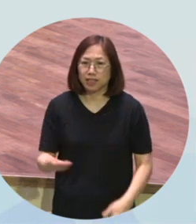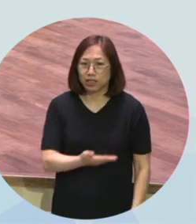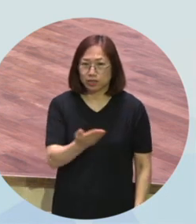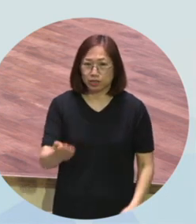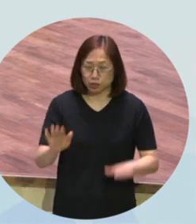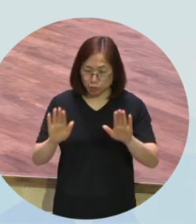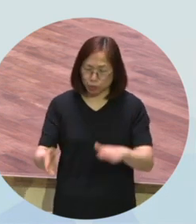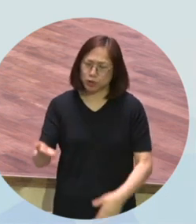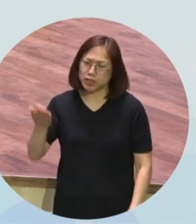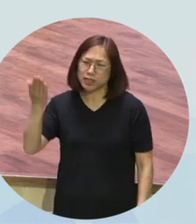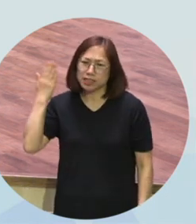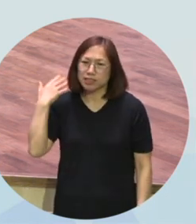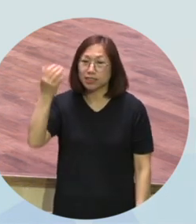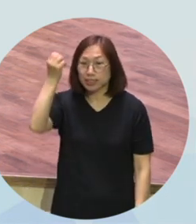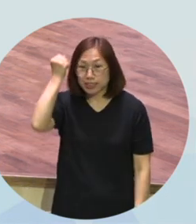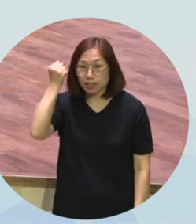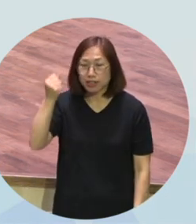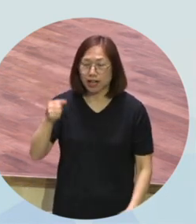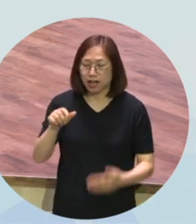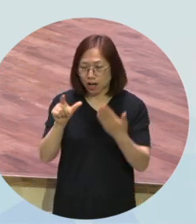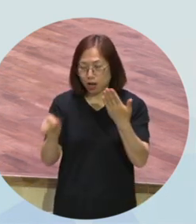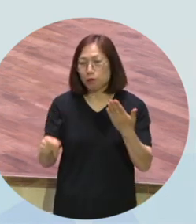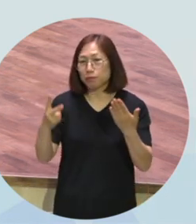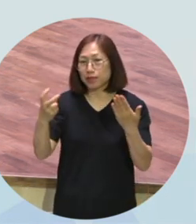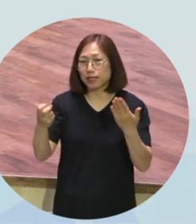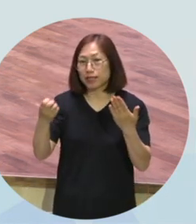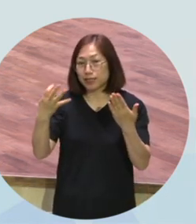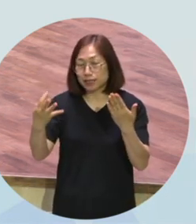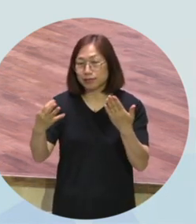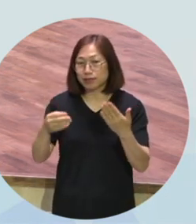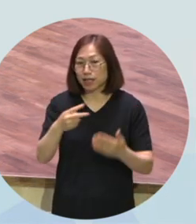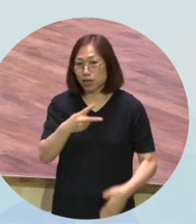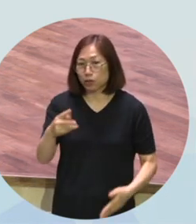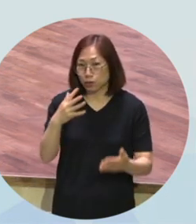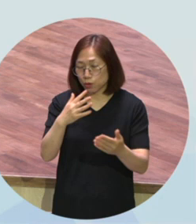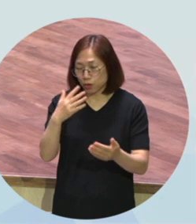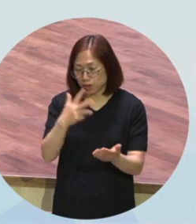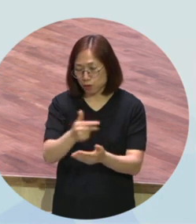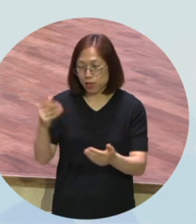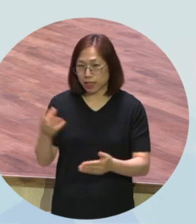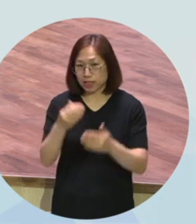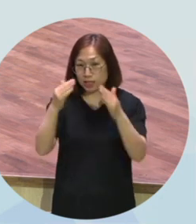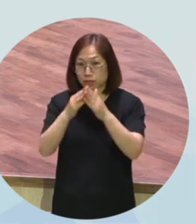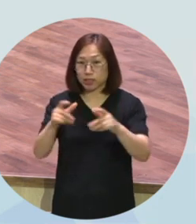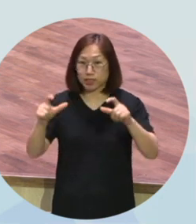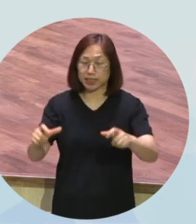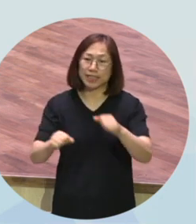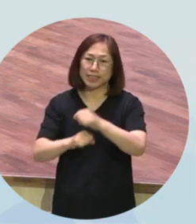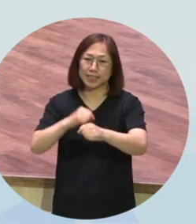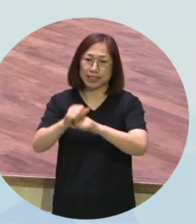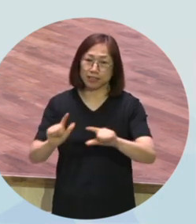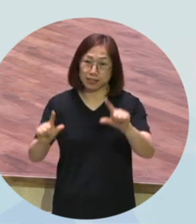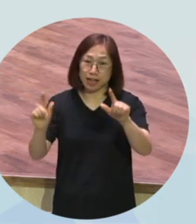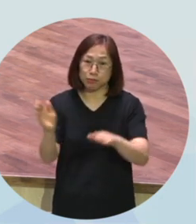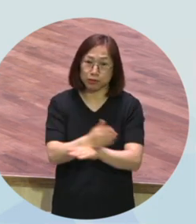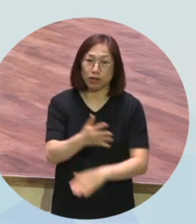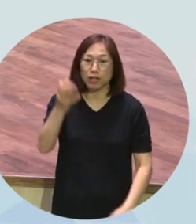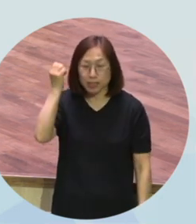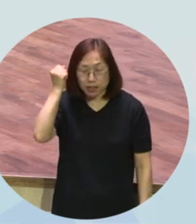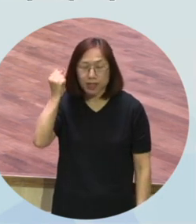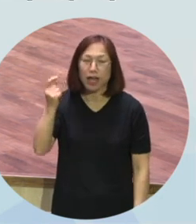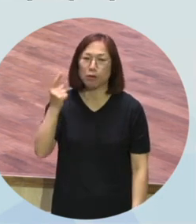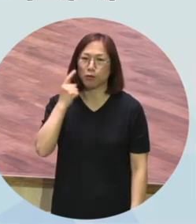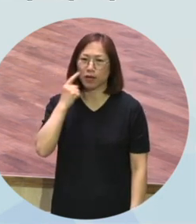아니하였느니라. 너희는 오늘 이전을 기억하라. 아홉째 달 24일 곧 여호와의 성전 지대를 샀던